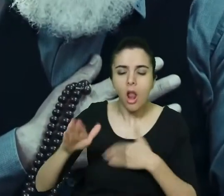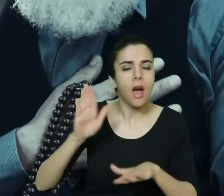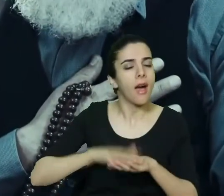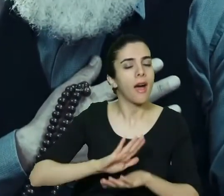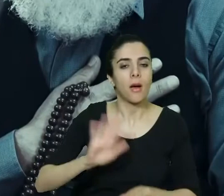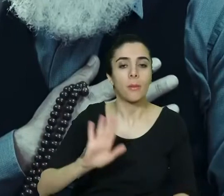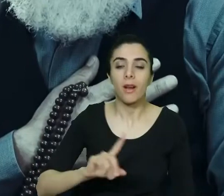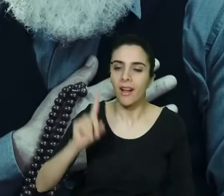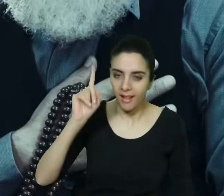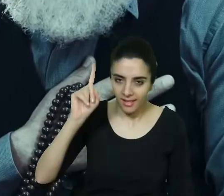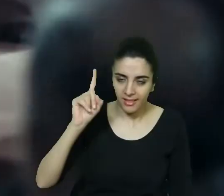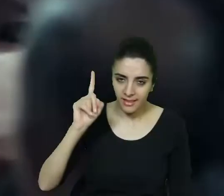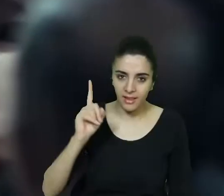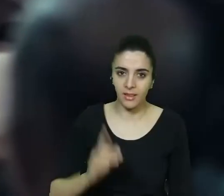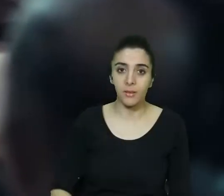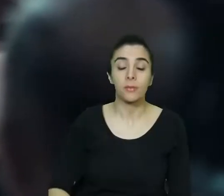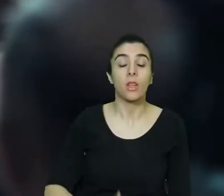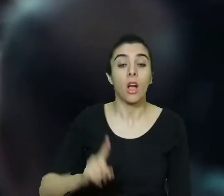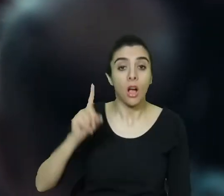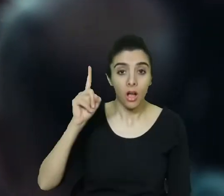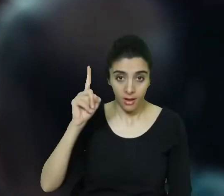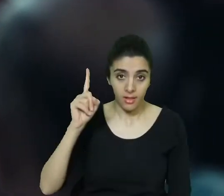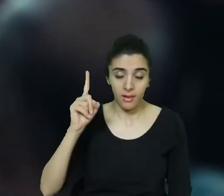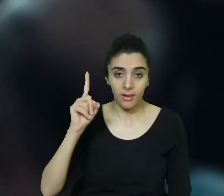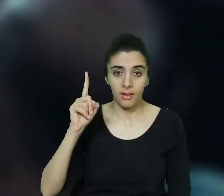Allah. Allah, Allah